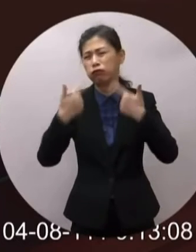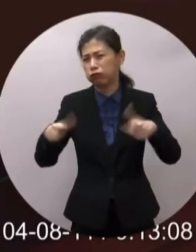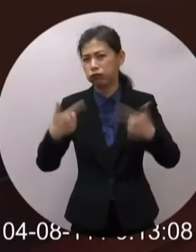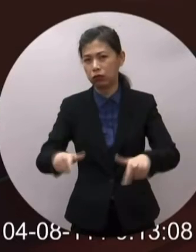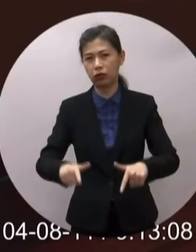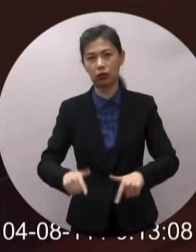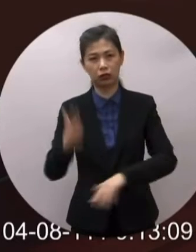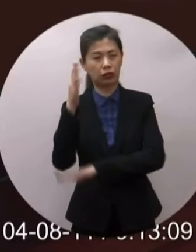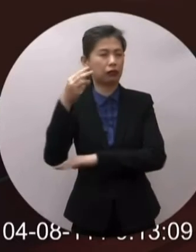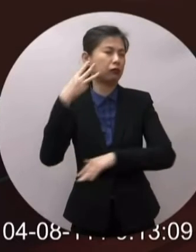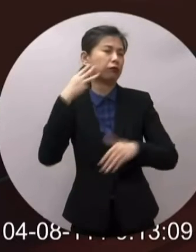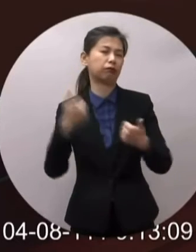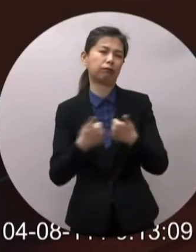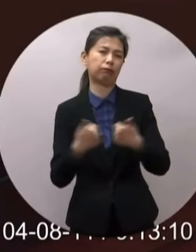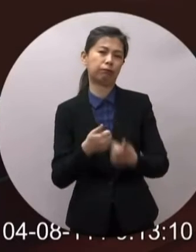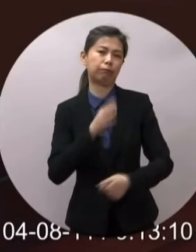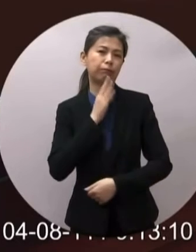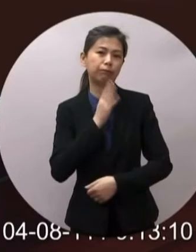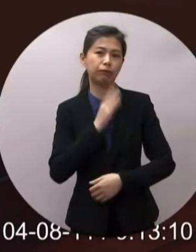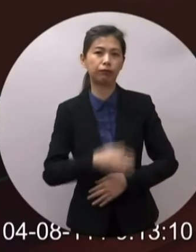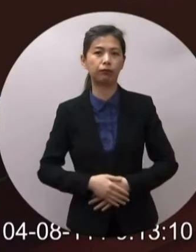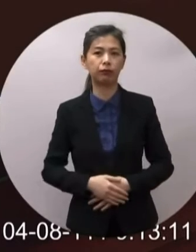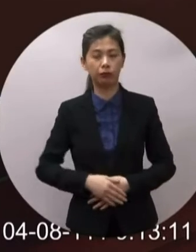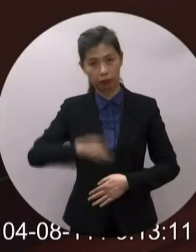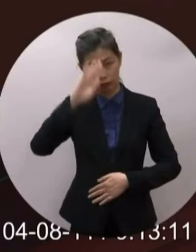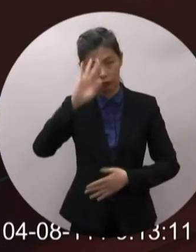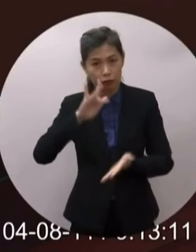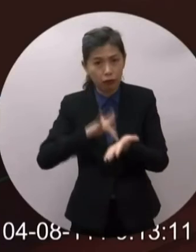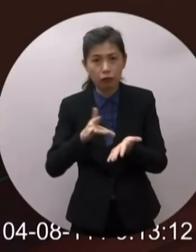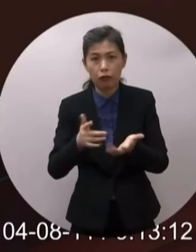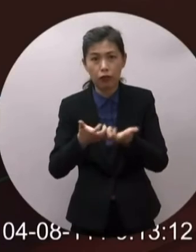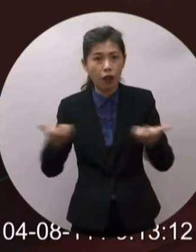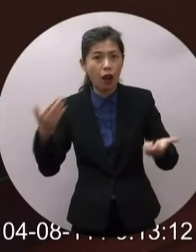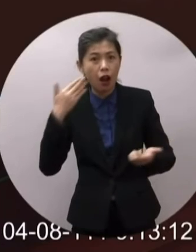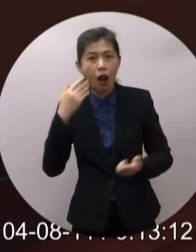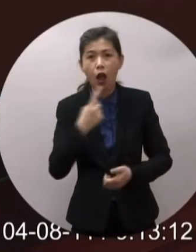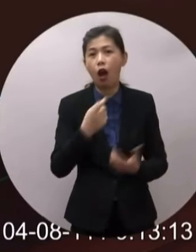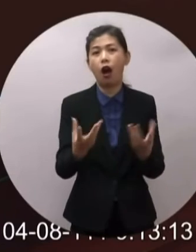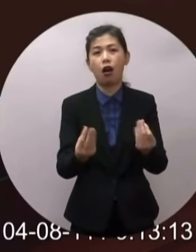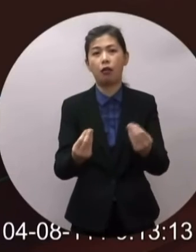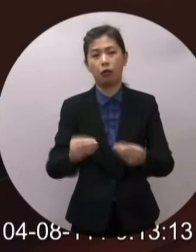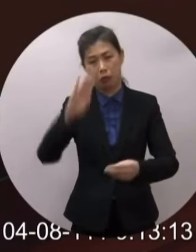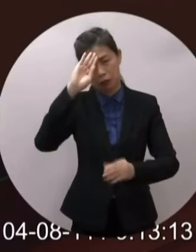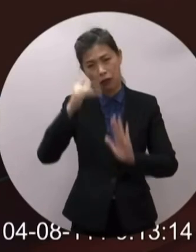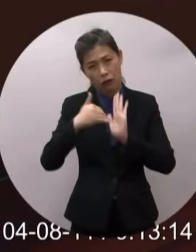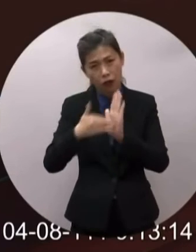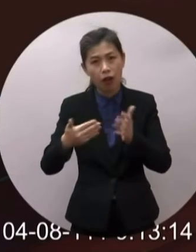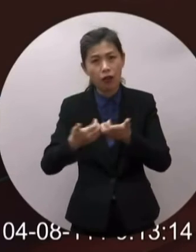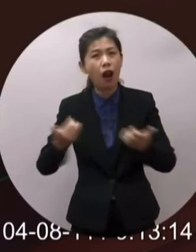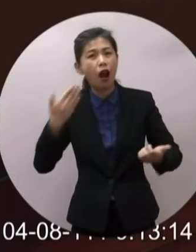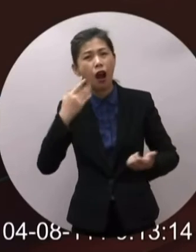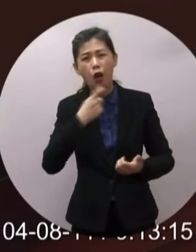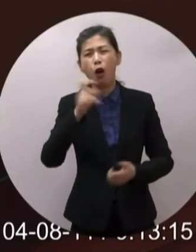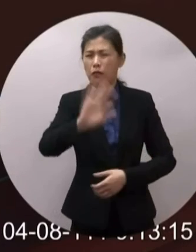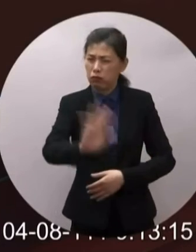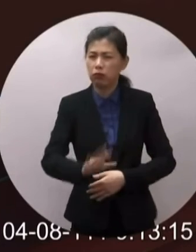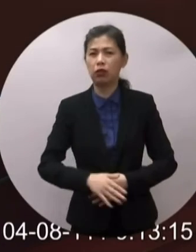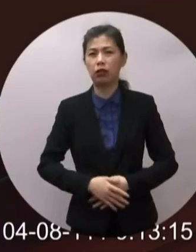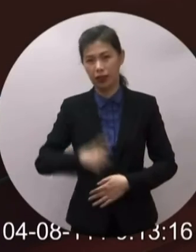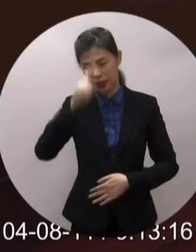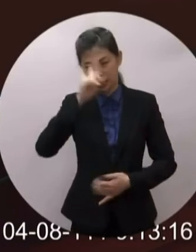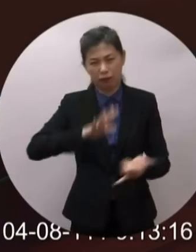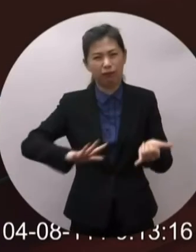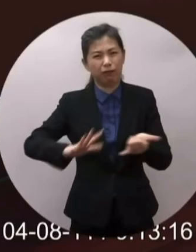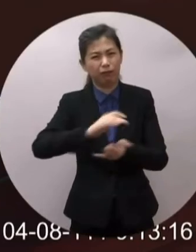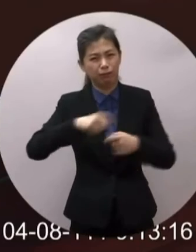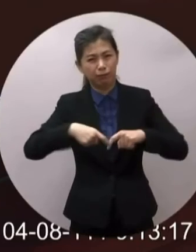治会议吧。病毒不分蓝绿，防疫也不应该分蓝绿，让全民一起